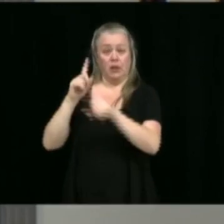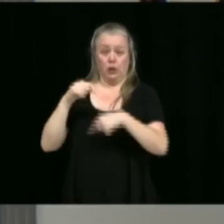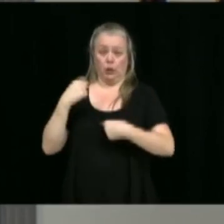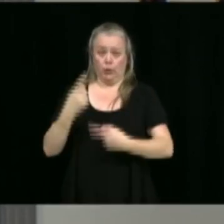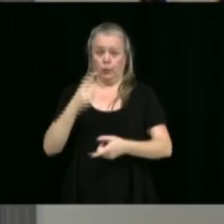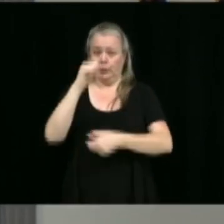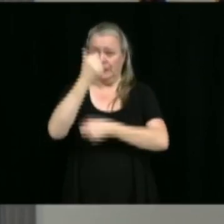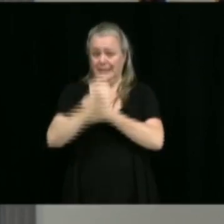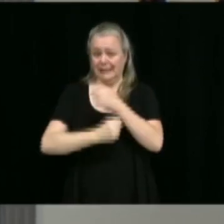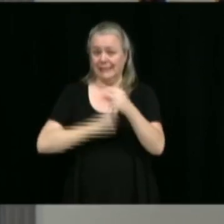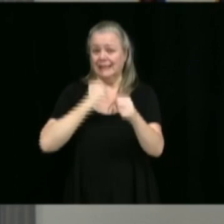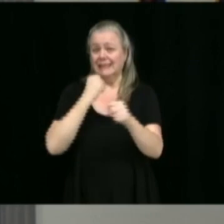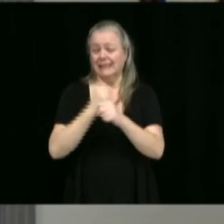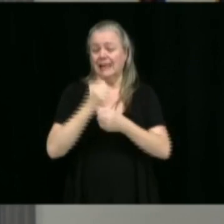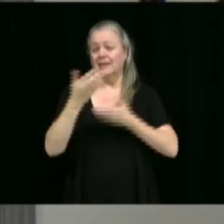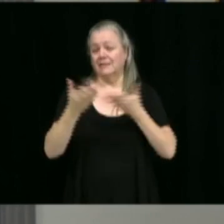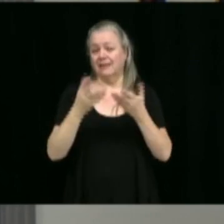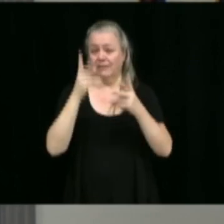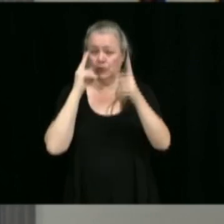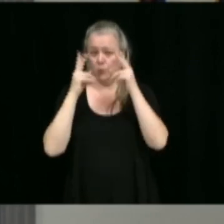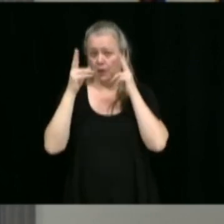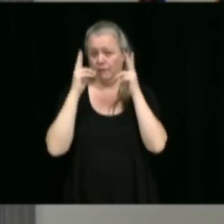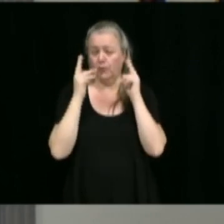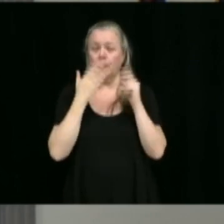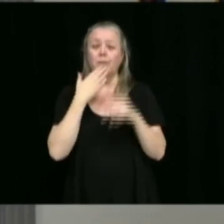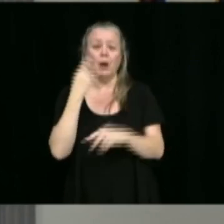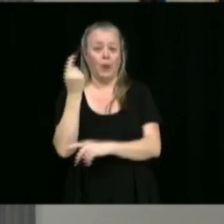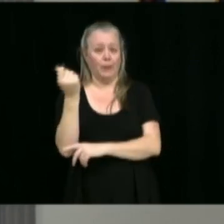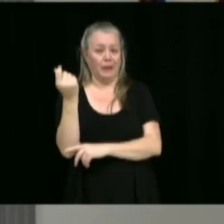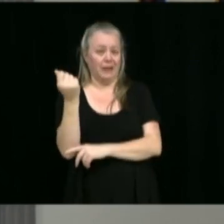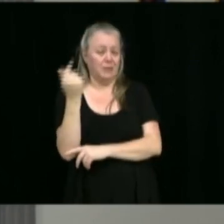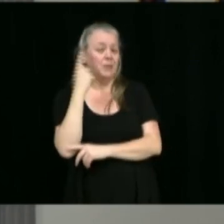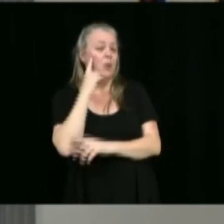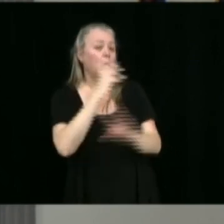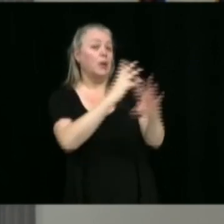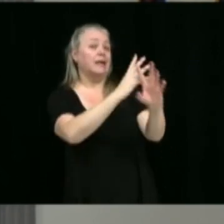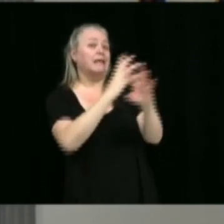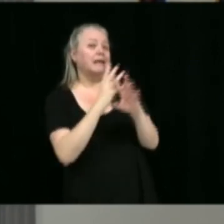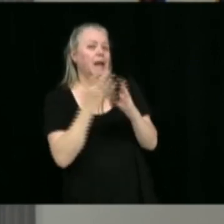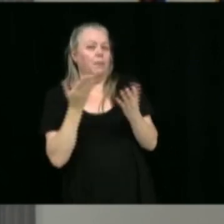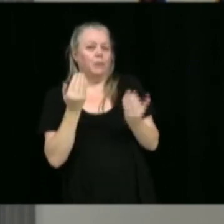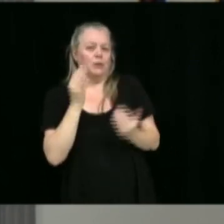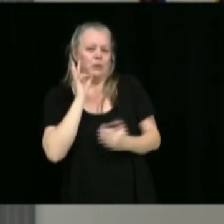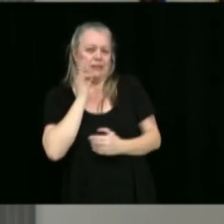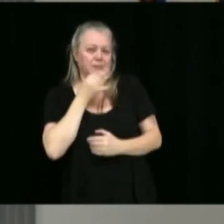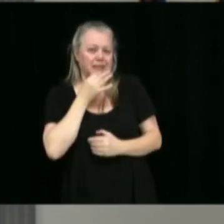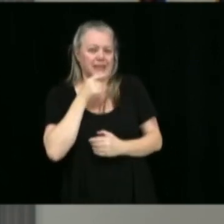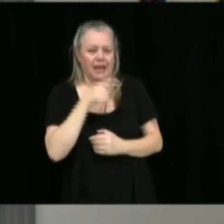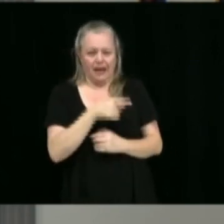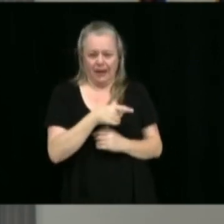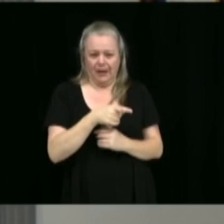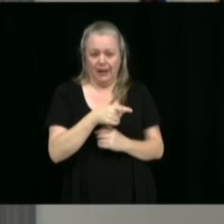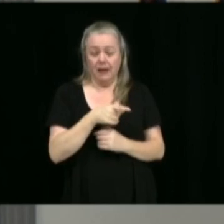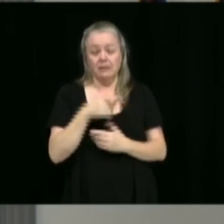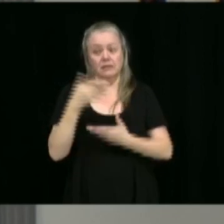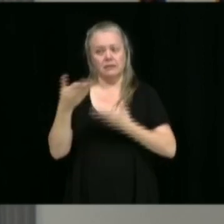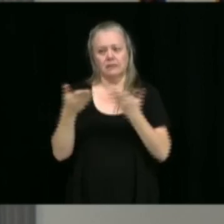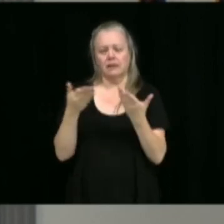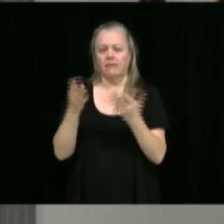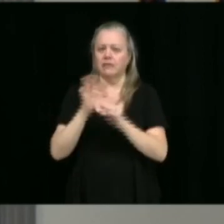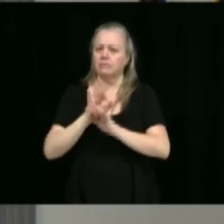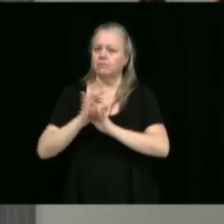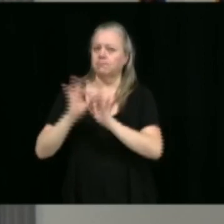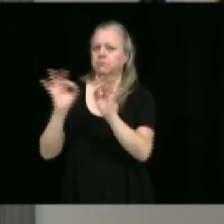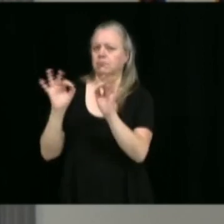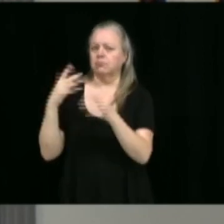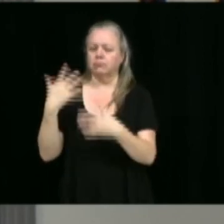son service de coiffure abordable dédié à une clientèle en besoin particulier. Votre service exceptionnel, imprégné